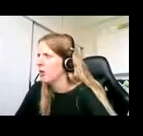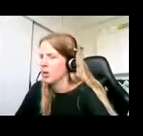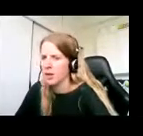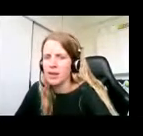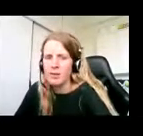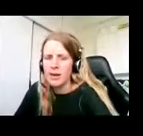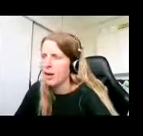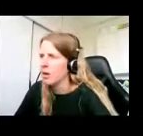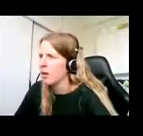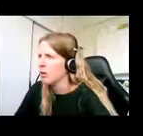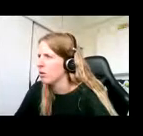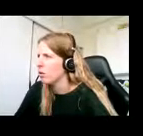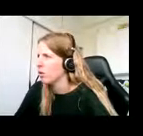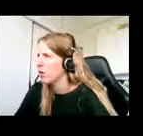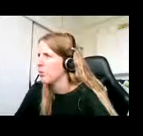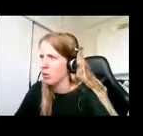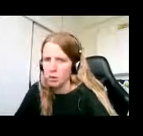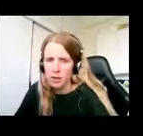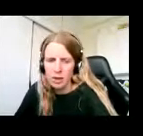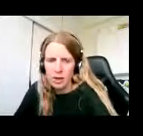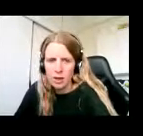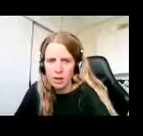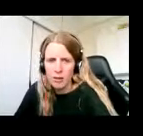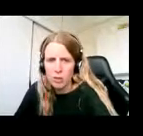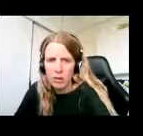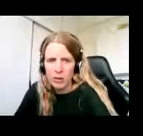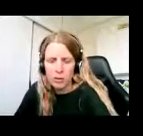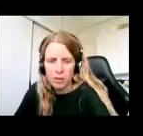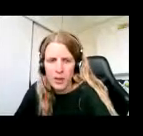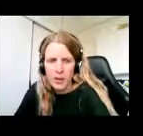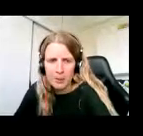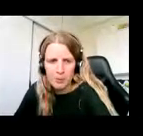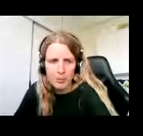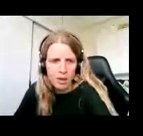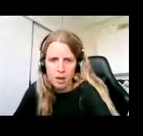is voor elk kind eigenlijk in de coronaperiode van het speelplein. Dus